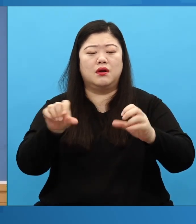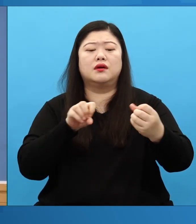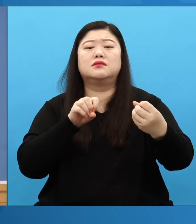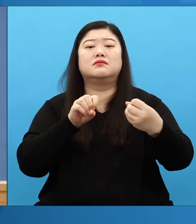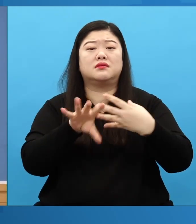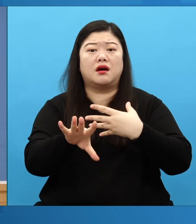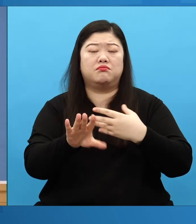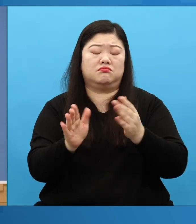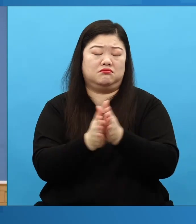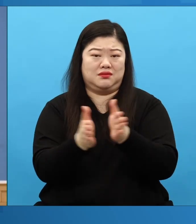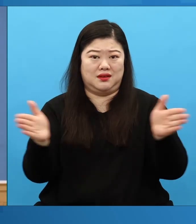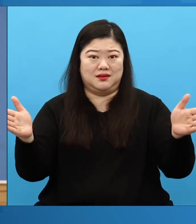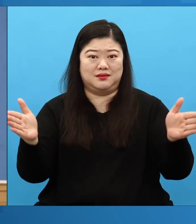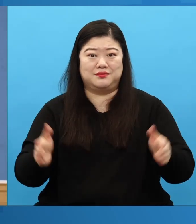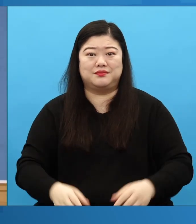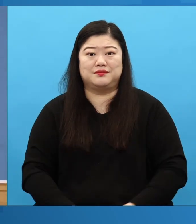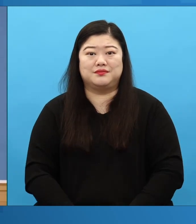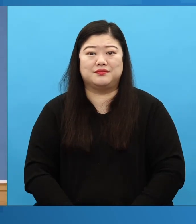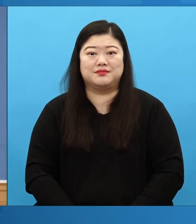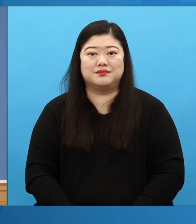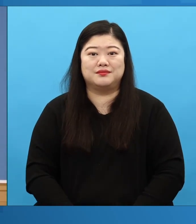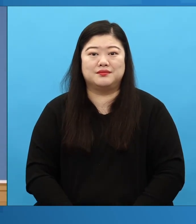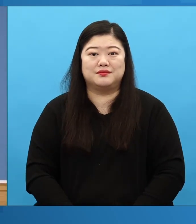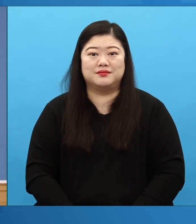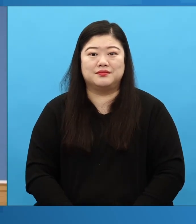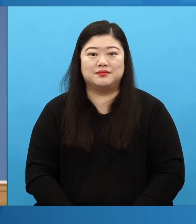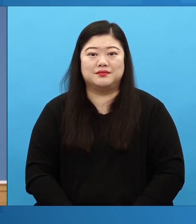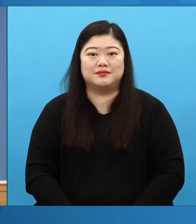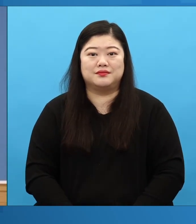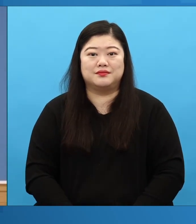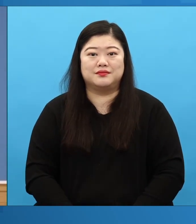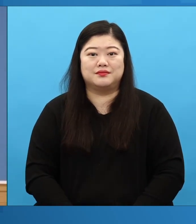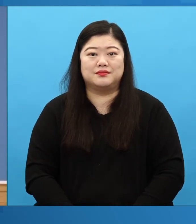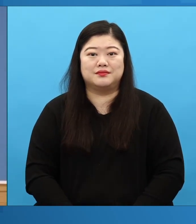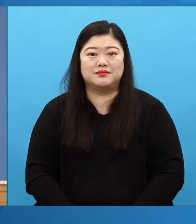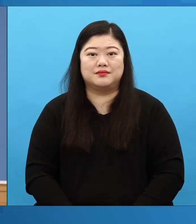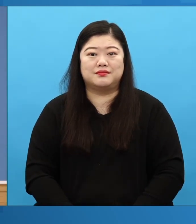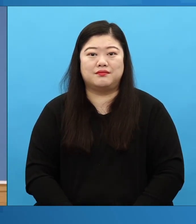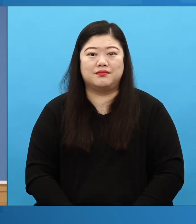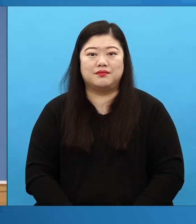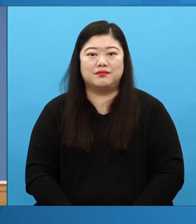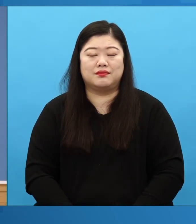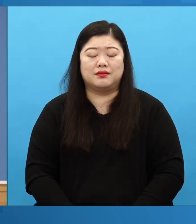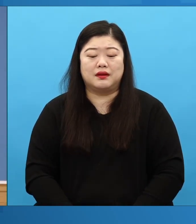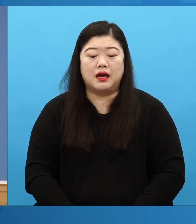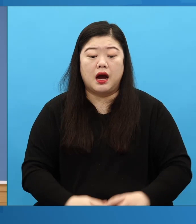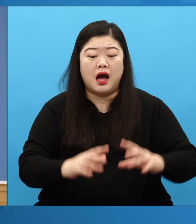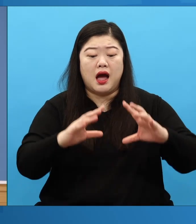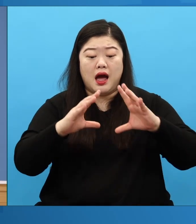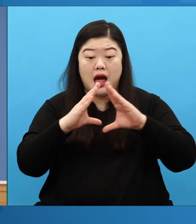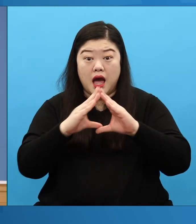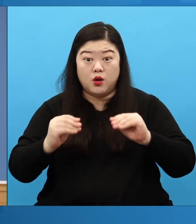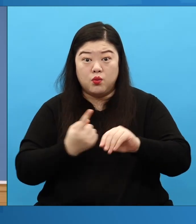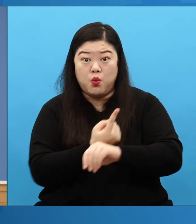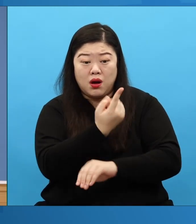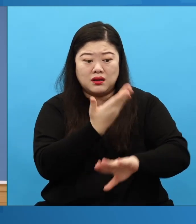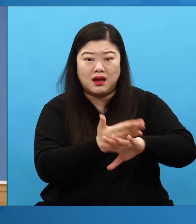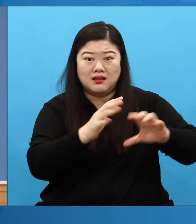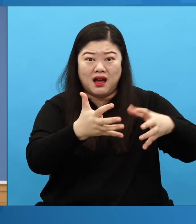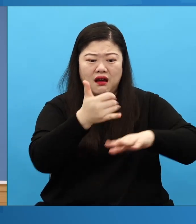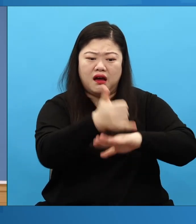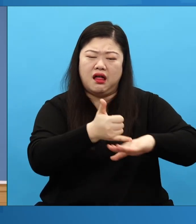And they're bound to open. 그러니까 전 세계가 굶어 죽게 되니까 쌀쌀 오는 게 형들도 왔어요. The whole world was starving and famine, and so they came to